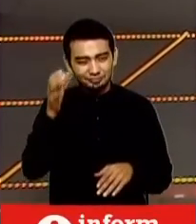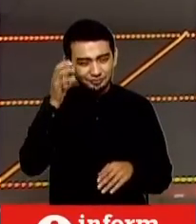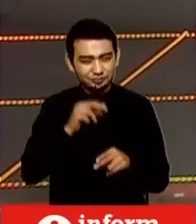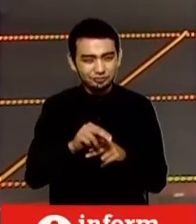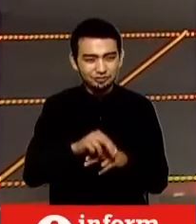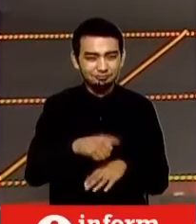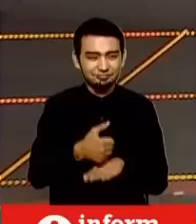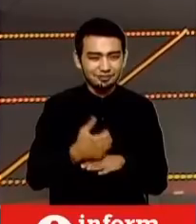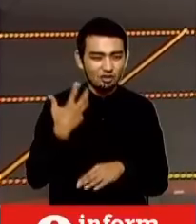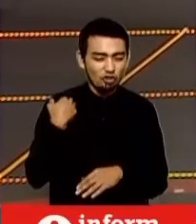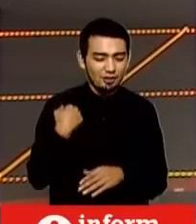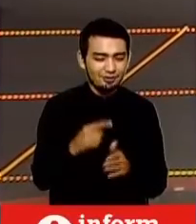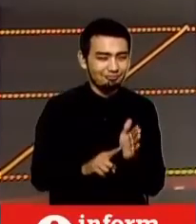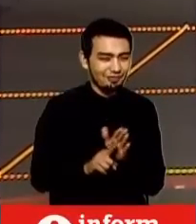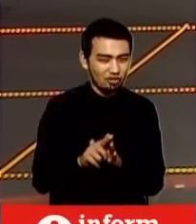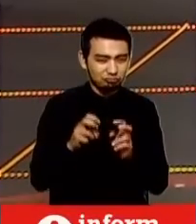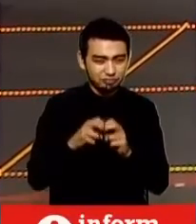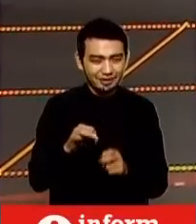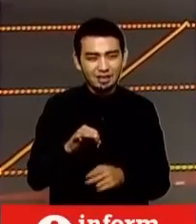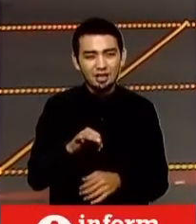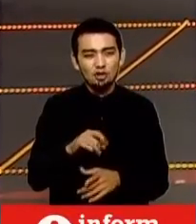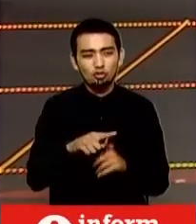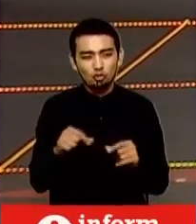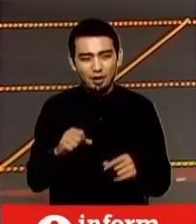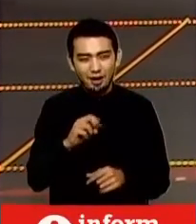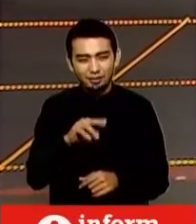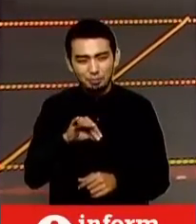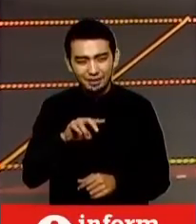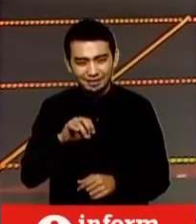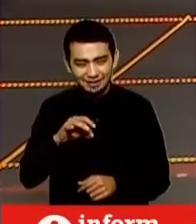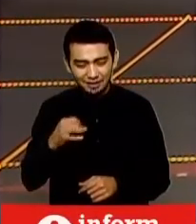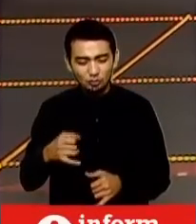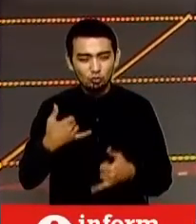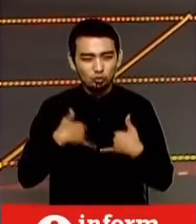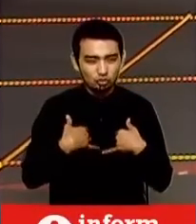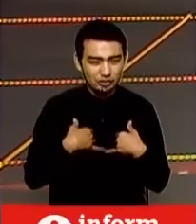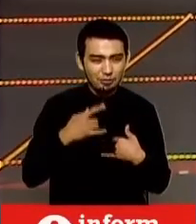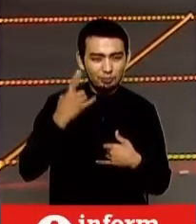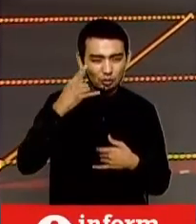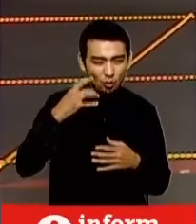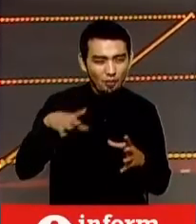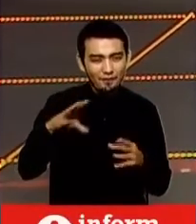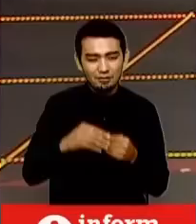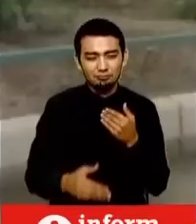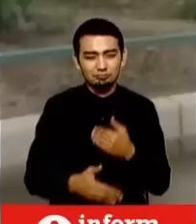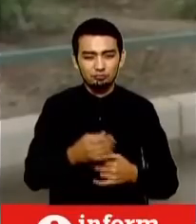бөлімінің басшысынан бастап, мектеп әкімшілігі, сынып жетекшісімен психологтарды да жазалауға ұсыныс